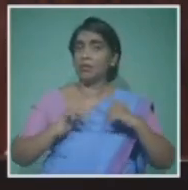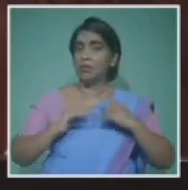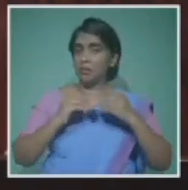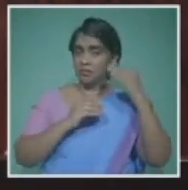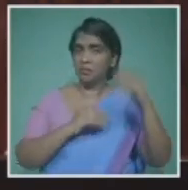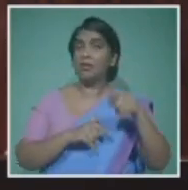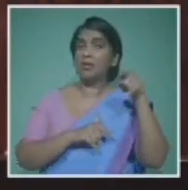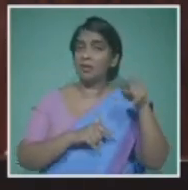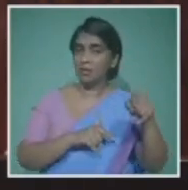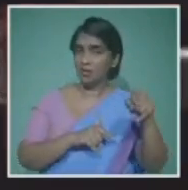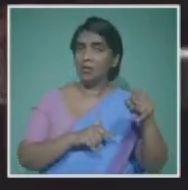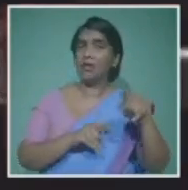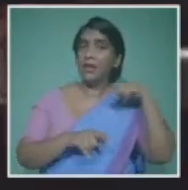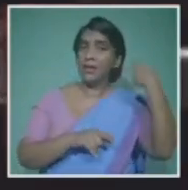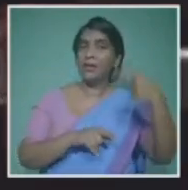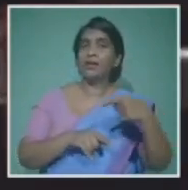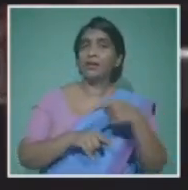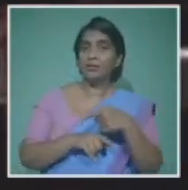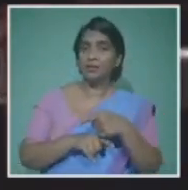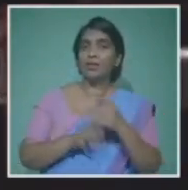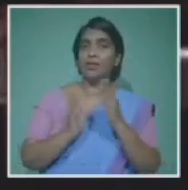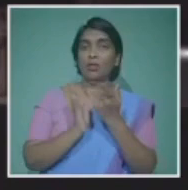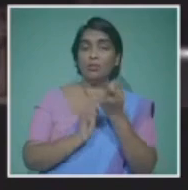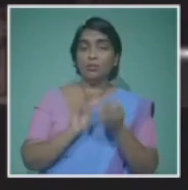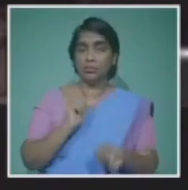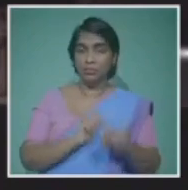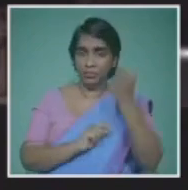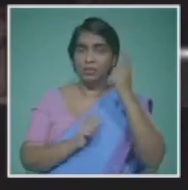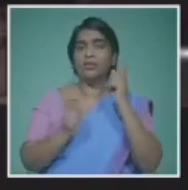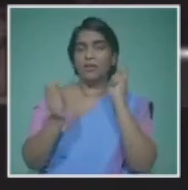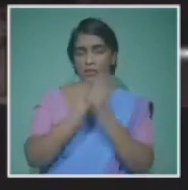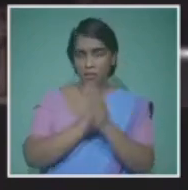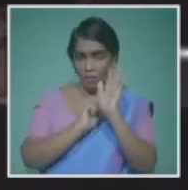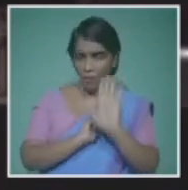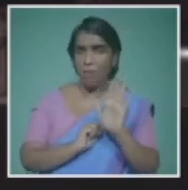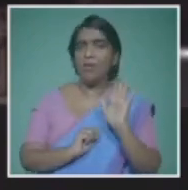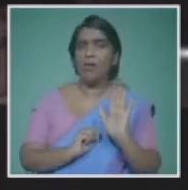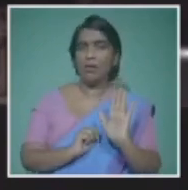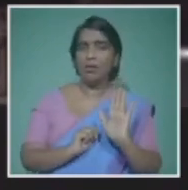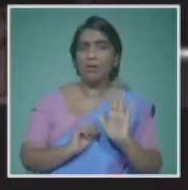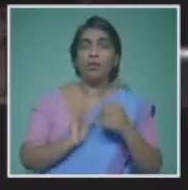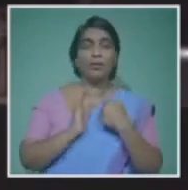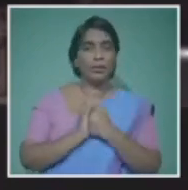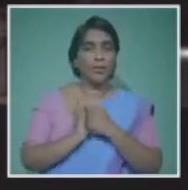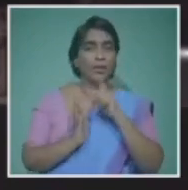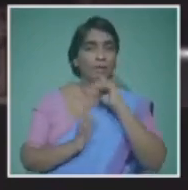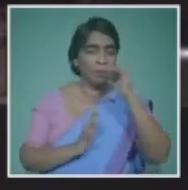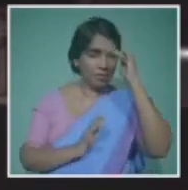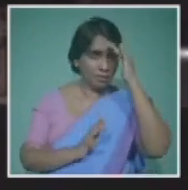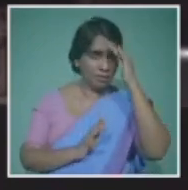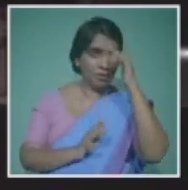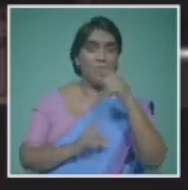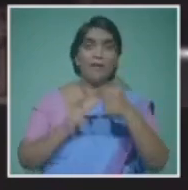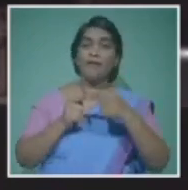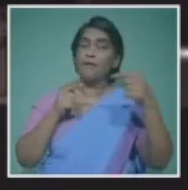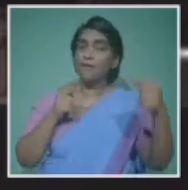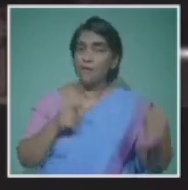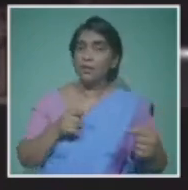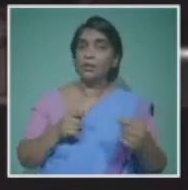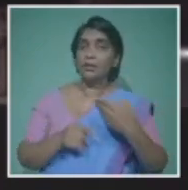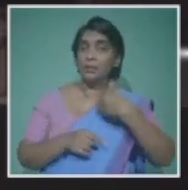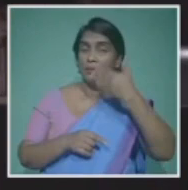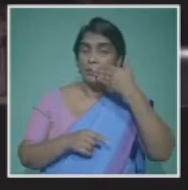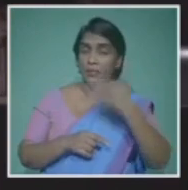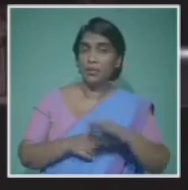නිසා ඒ දරුවන්ට හෙට දවසේ මේ භාණ්ඩ මිල වැඩි වෙලා තියෙන වෙනස් කරන්න ඕන හැබැයි ගරු කතානායකතුමනි විපක්ෂයේ